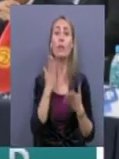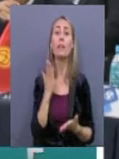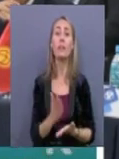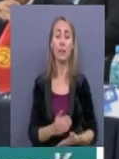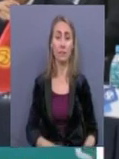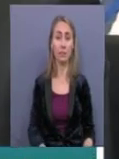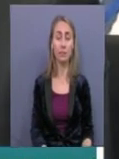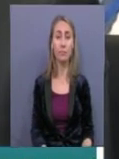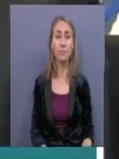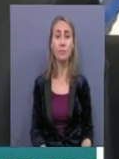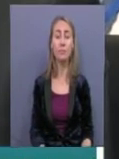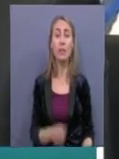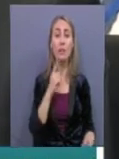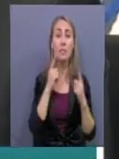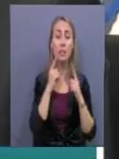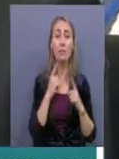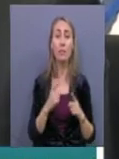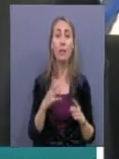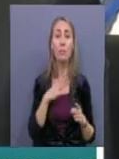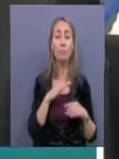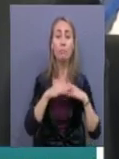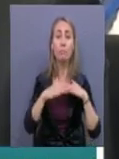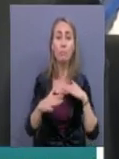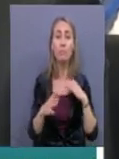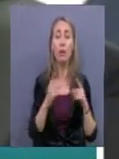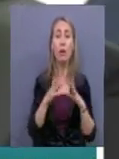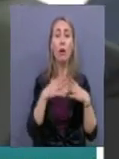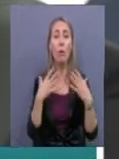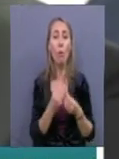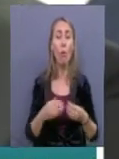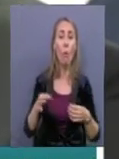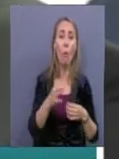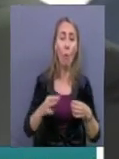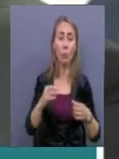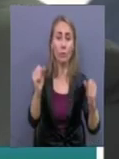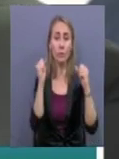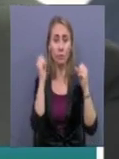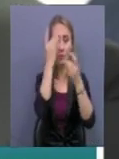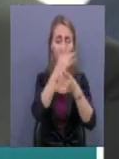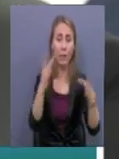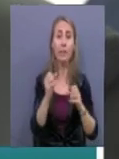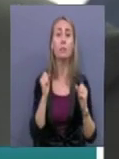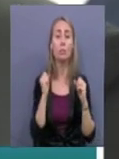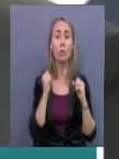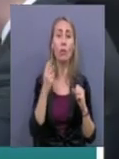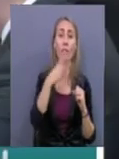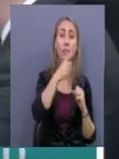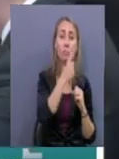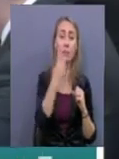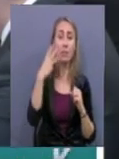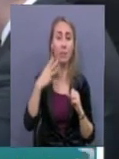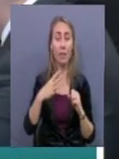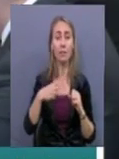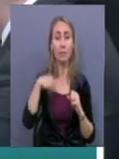ТМД мемлекеттеріндегі дене шынықтыру мен спортты дамытудың 2021-2030 жылдарға арналған стратегиясының басым бағыттары